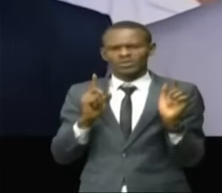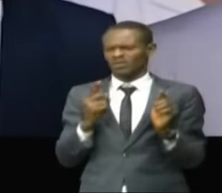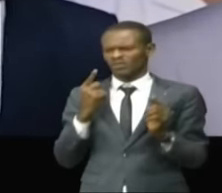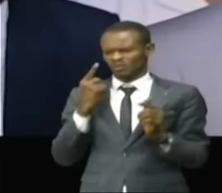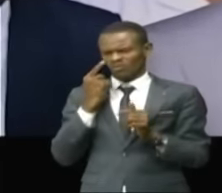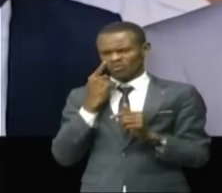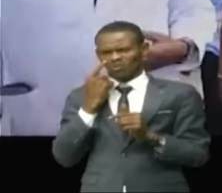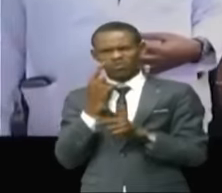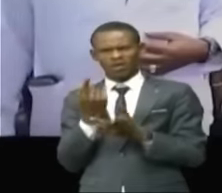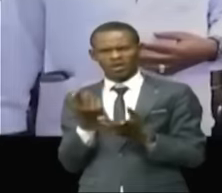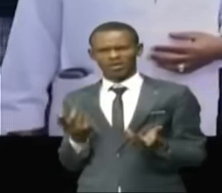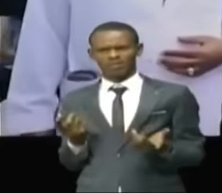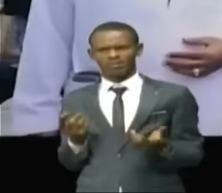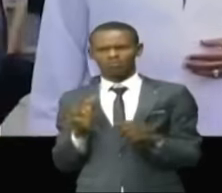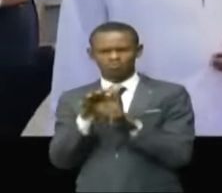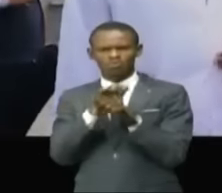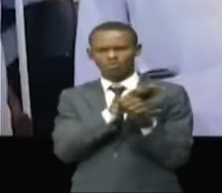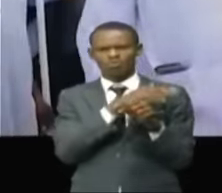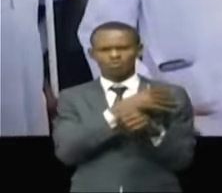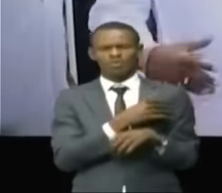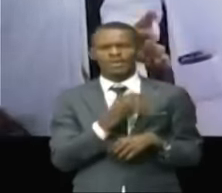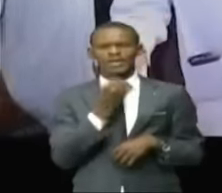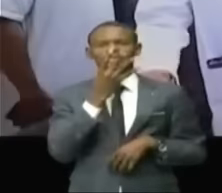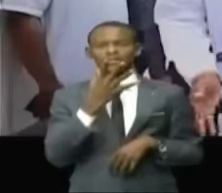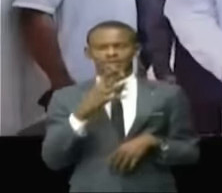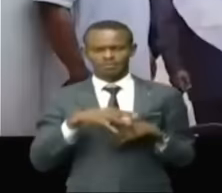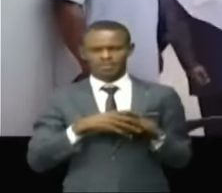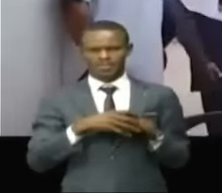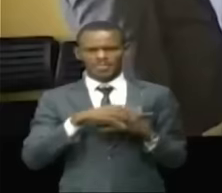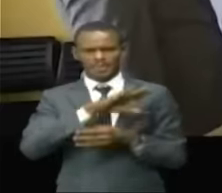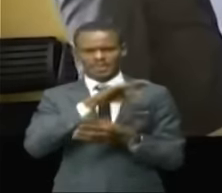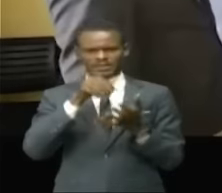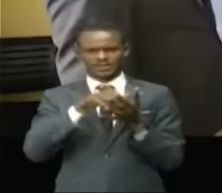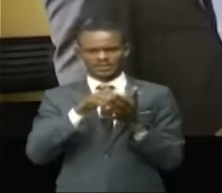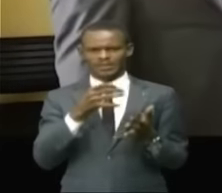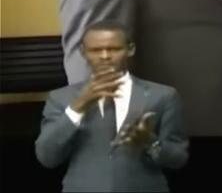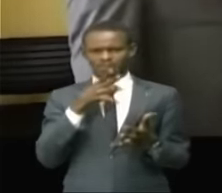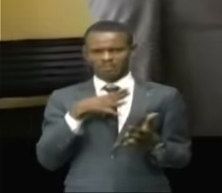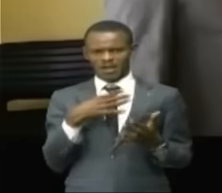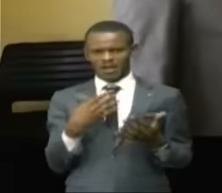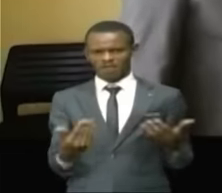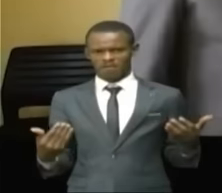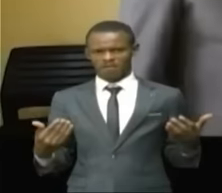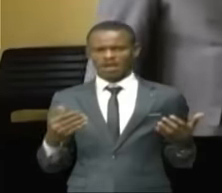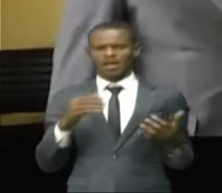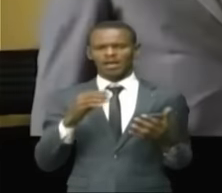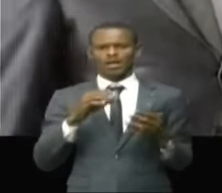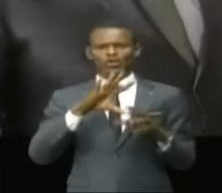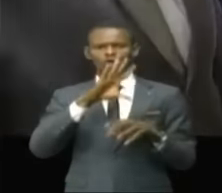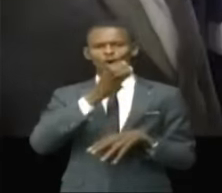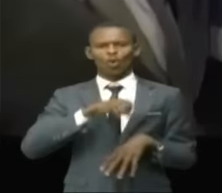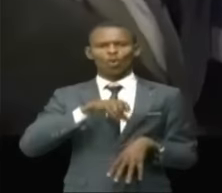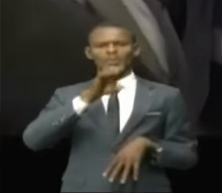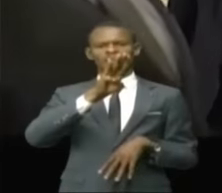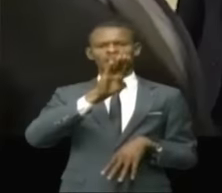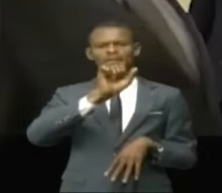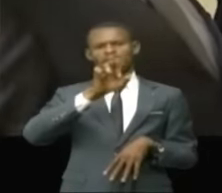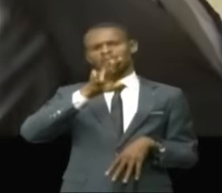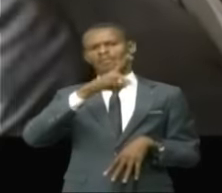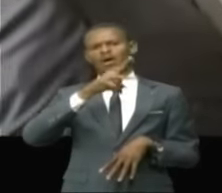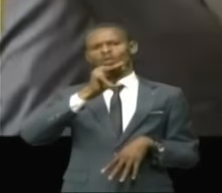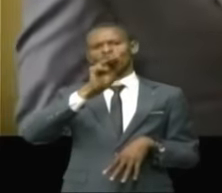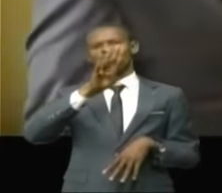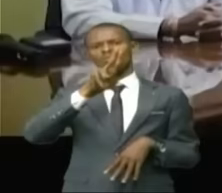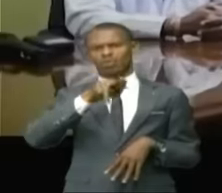plus d'utilisation de services. Au centre mère et enfant de Barumbu, le docteur Kabakwila est chef de service de ce centre, précise que ce